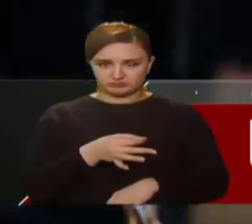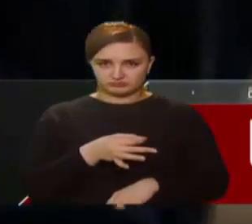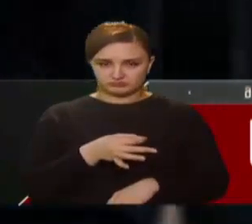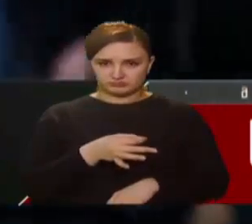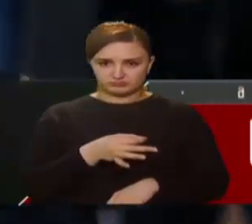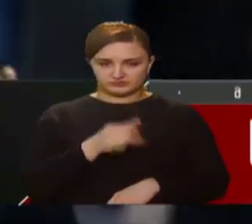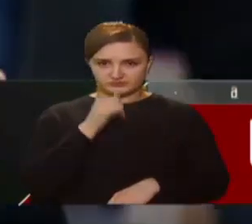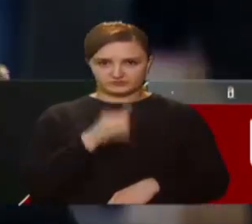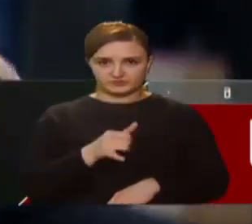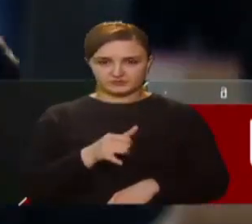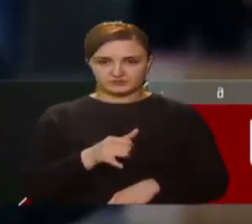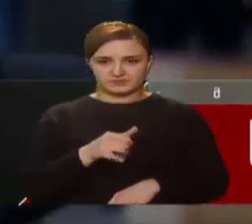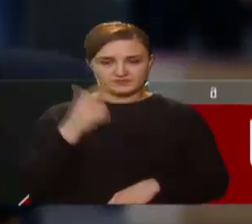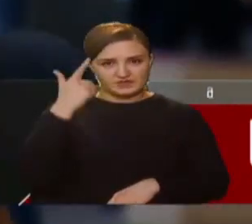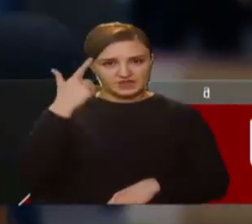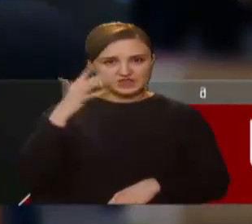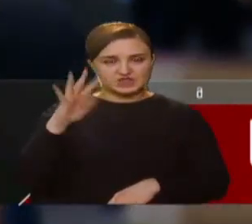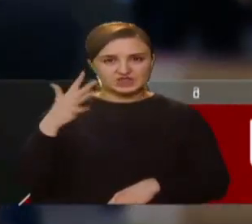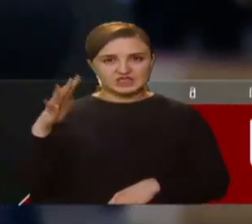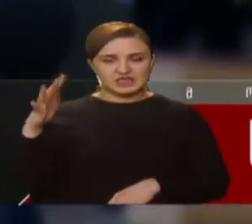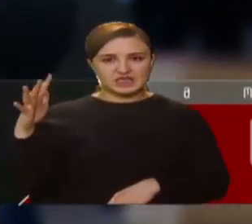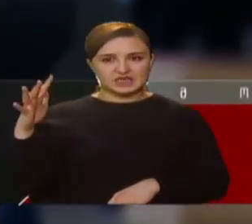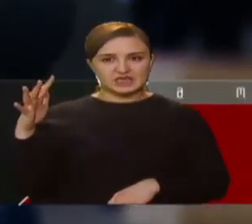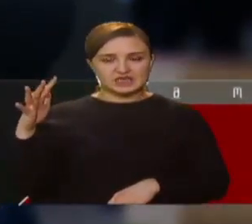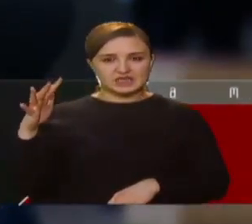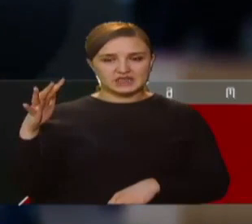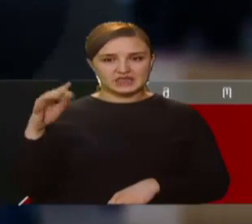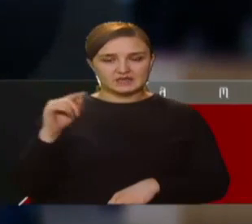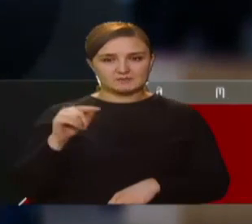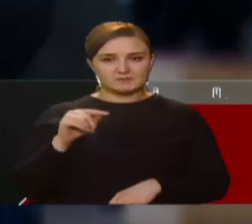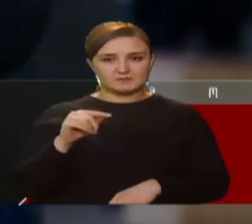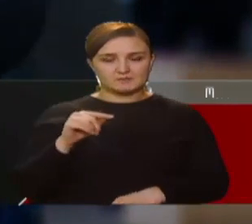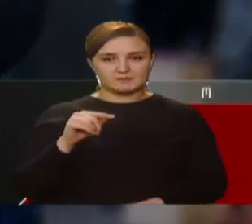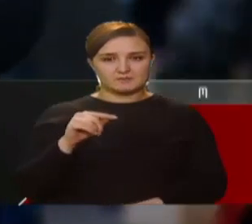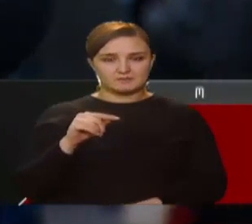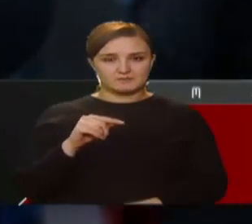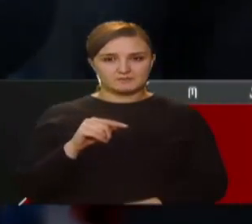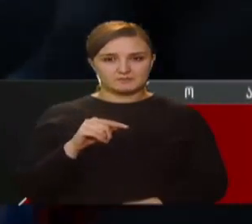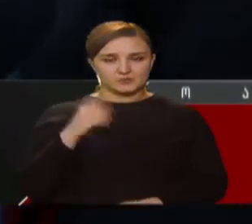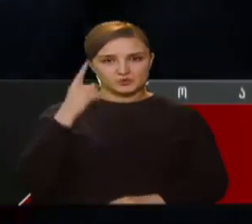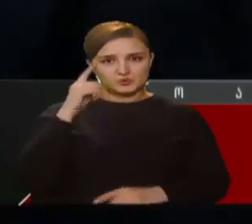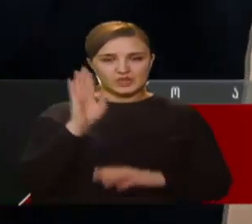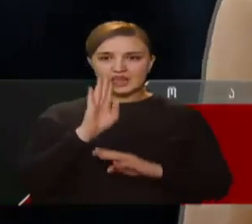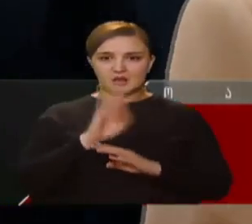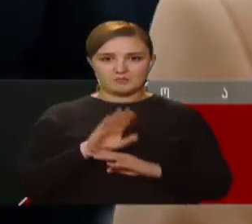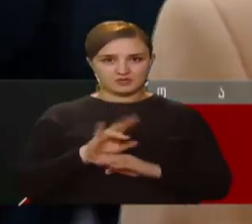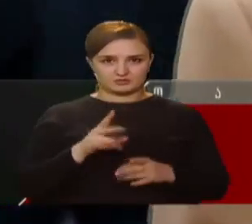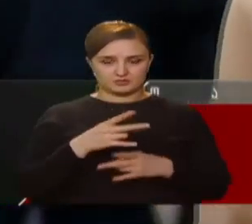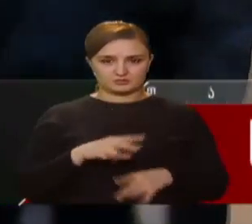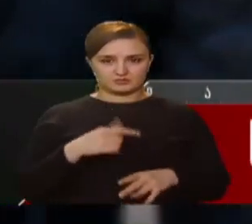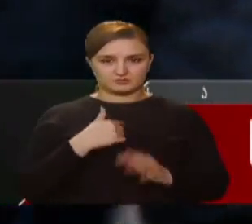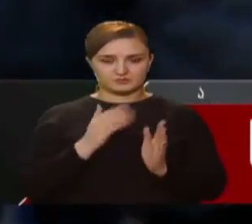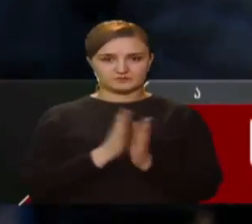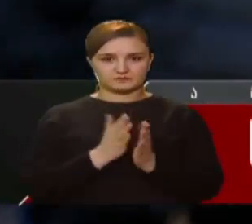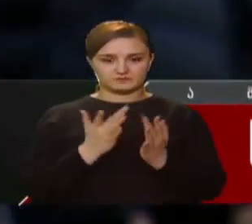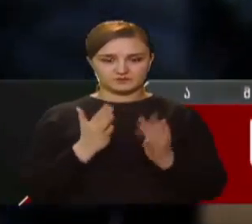დამხვდა. Შერეგილებში არის ამნარი კარგი ისა დაანებო ნამბრეგაძეებმა უიცენ ნამბრეგაძეებმა სულელული აპარაკი თქვა. Ეხლა როგორ ჩვენ თვითონ ვითხოვთ